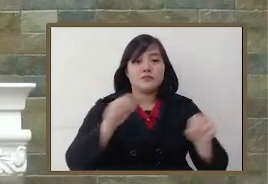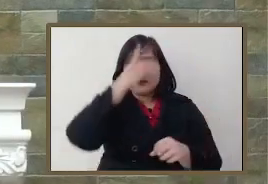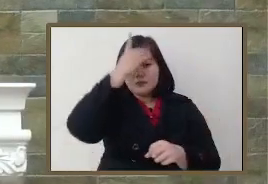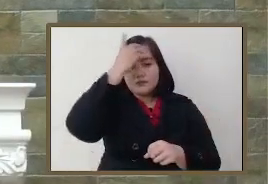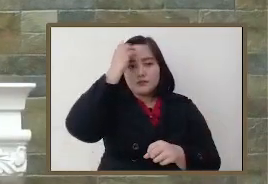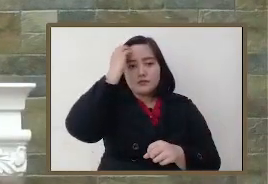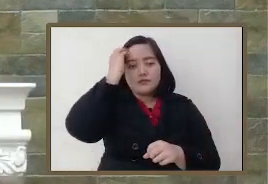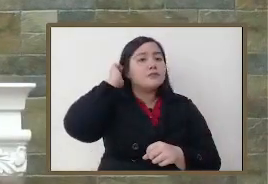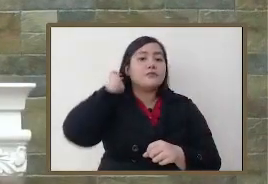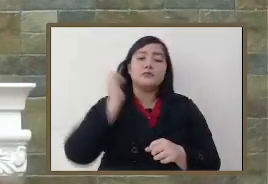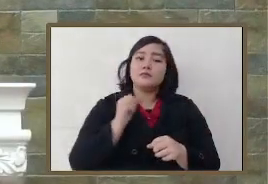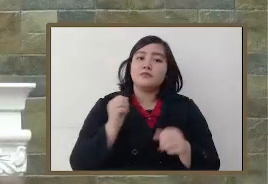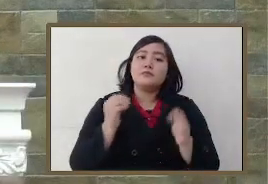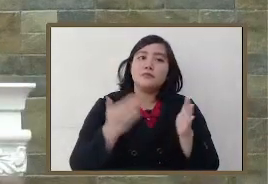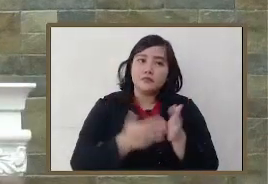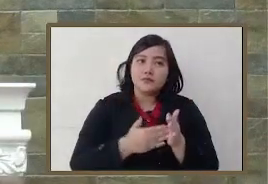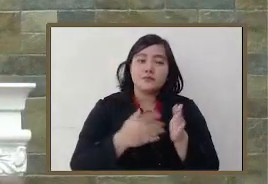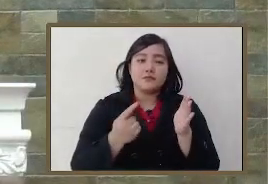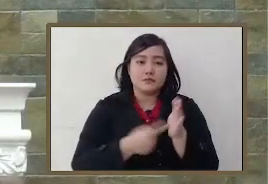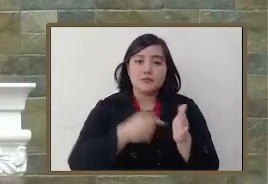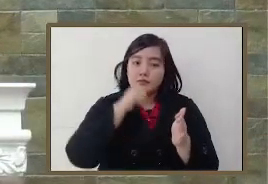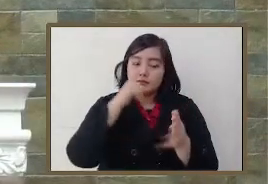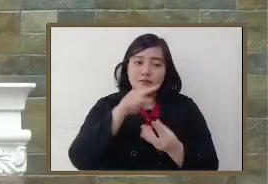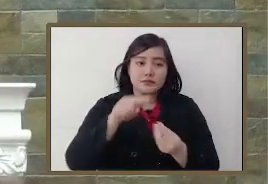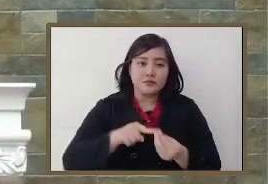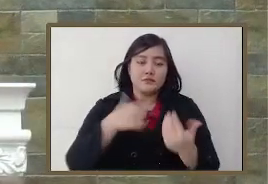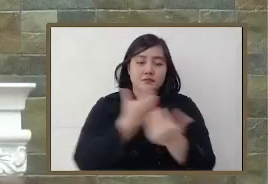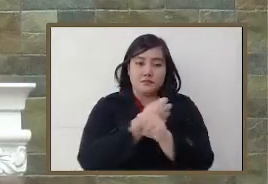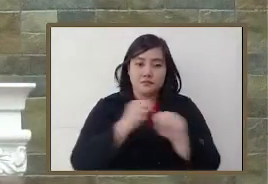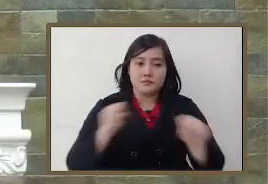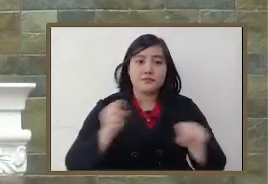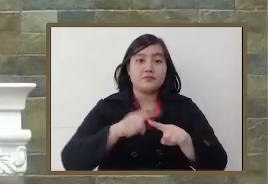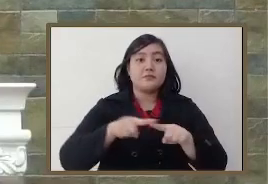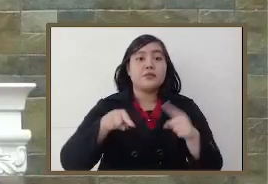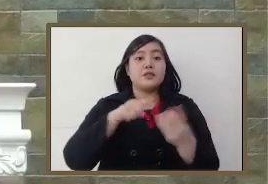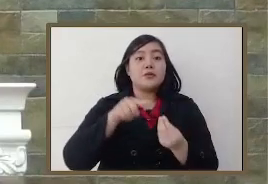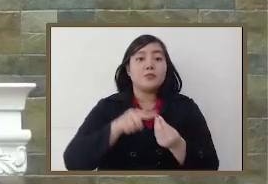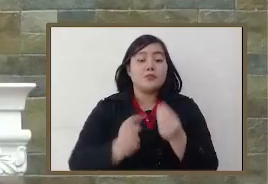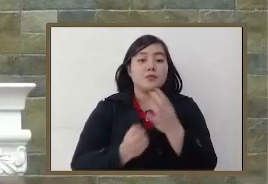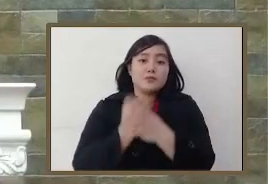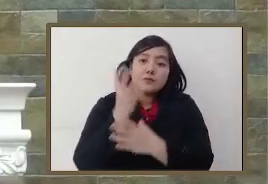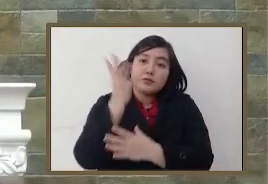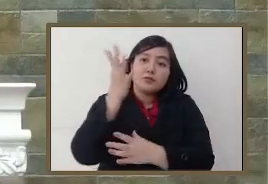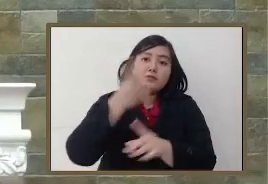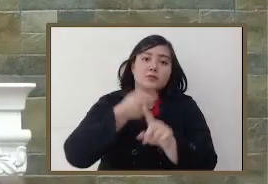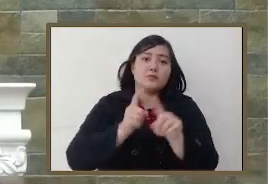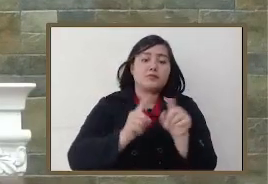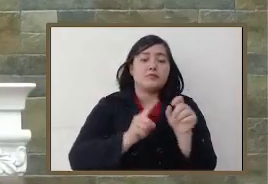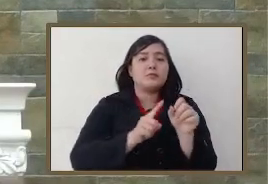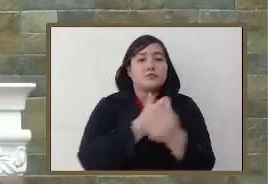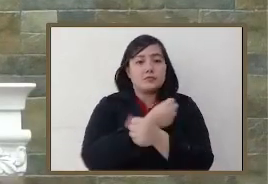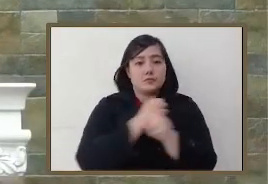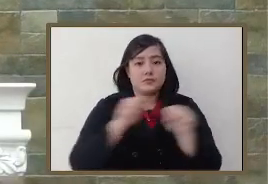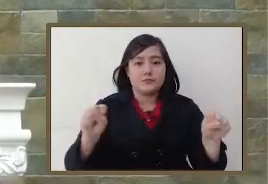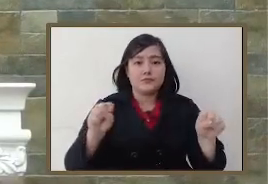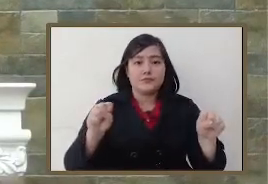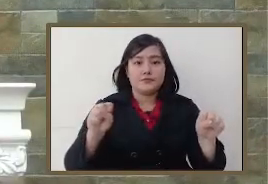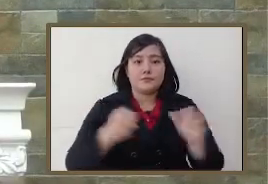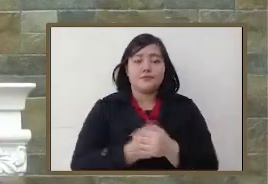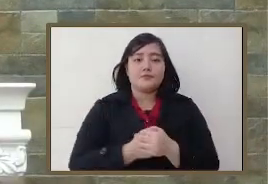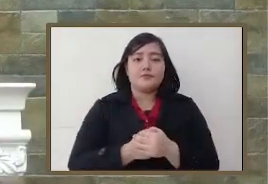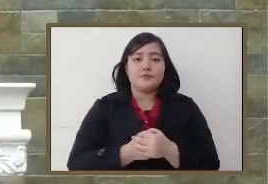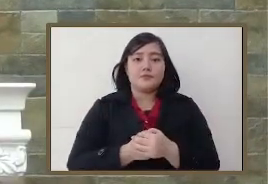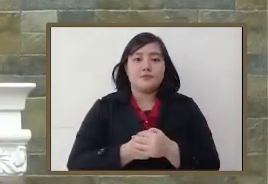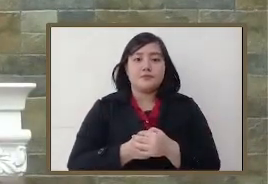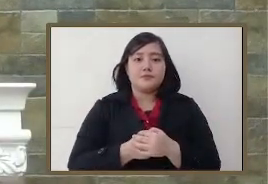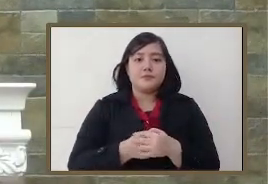ito patungkol sa salvation, but patungkol po ito sa paglago mula sa kaligtasan. Alright? Now listen